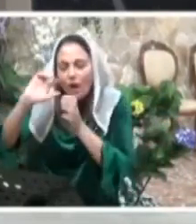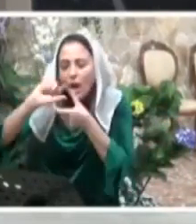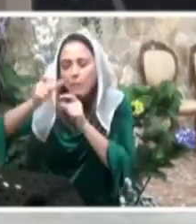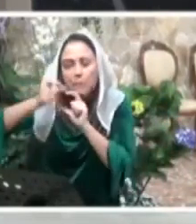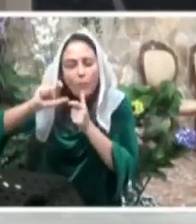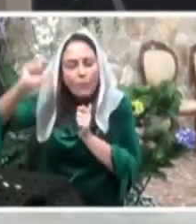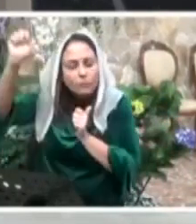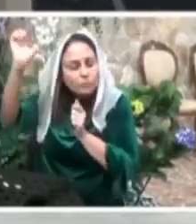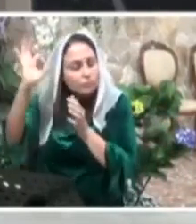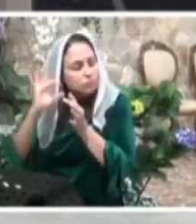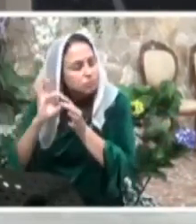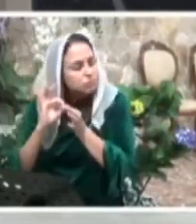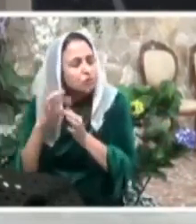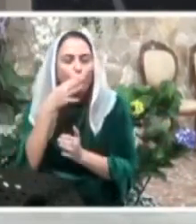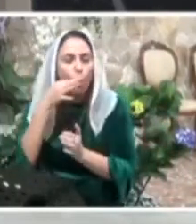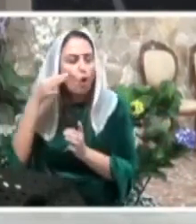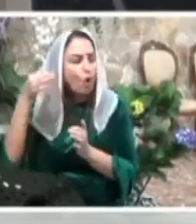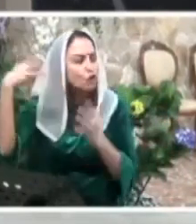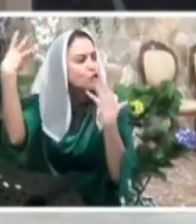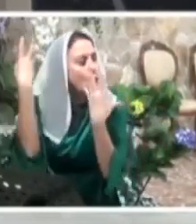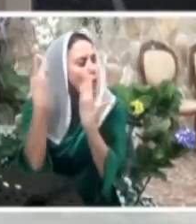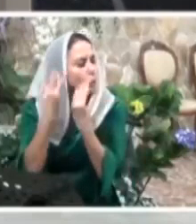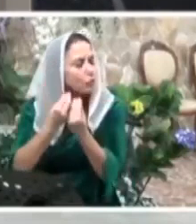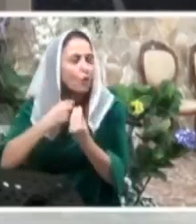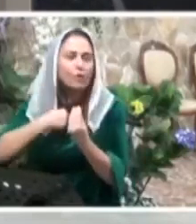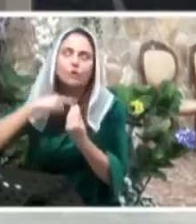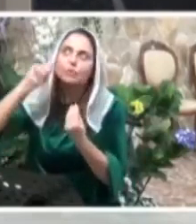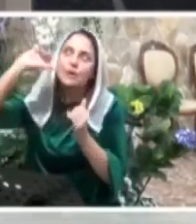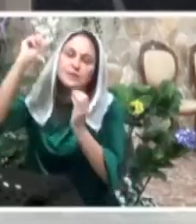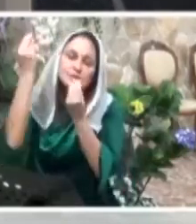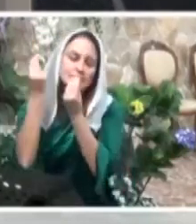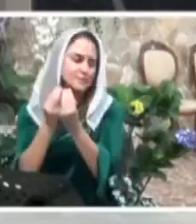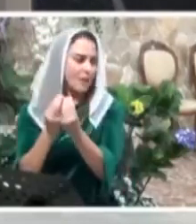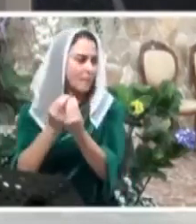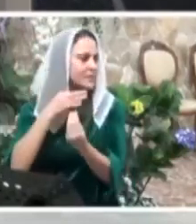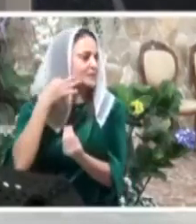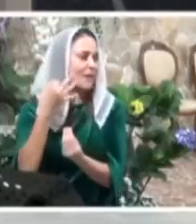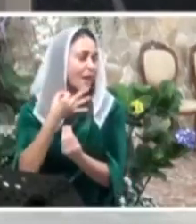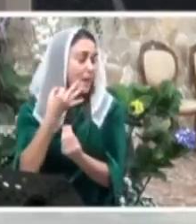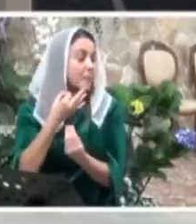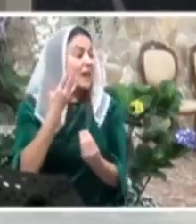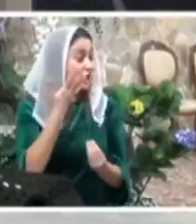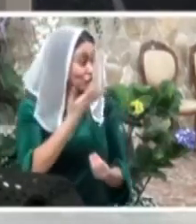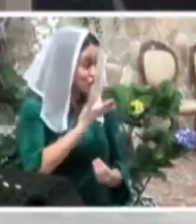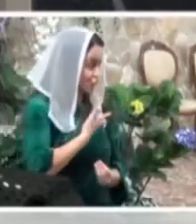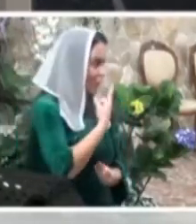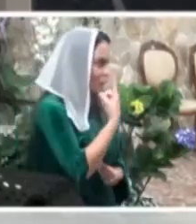possiamo avere dolce comunione con te. C'è una porta